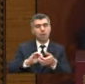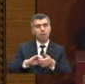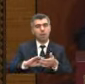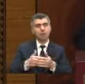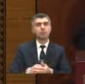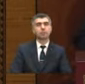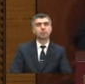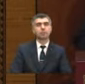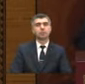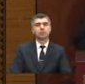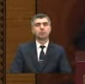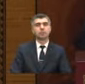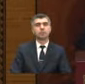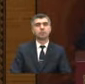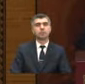وصحبه.